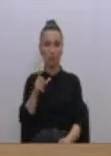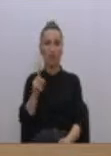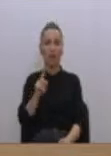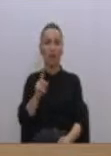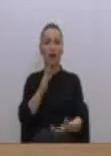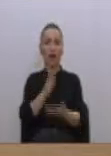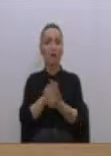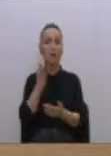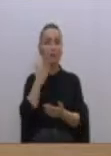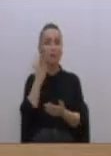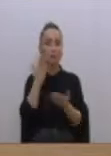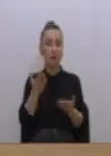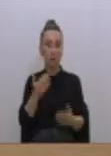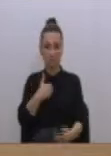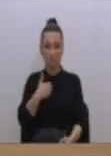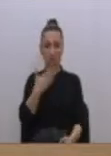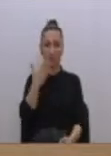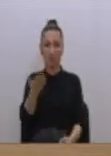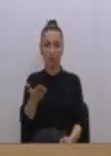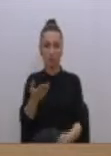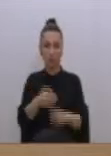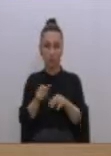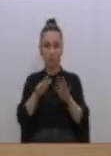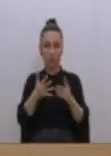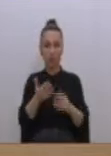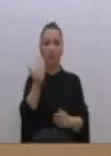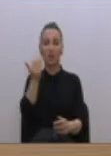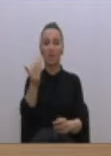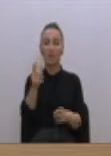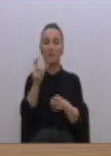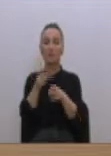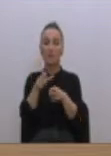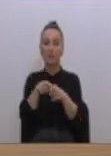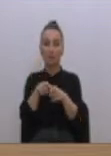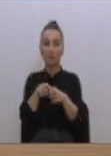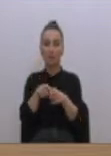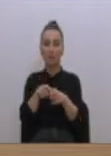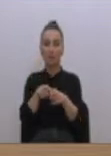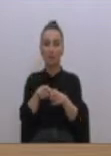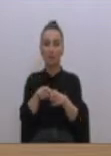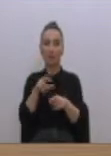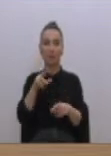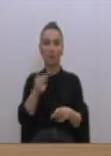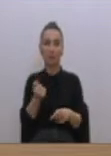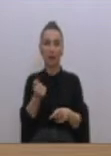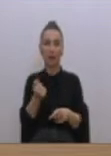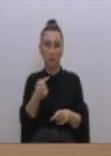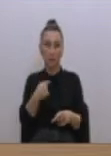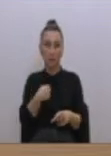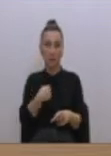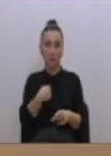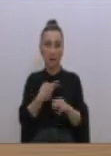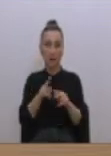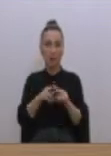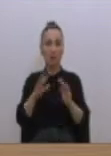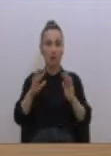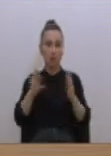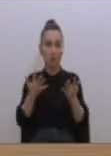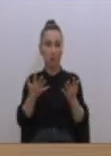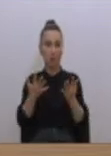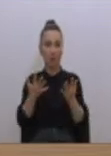არის სიმართლე, მინდა გითხოთ ამ შემთხვევაში? თქვენი სიტყვები და მე ამ